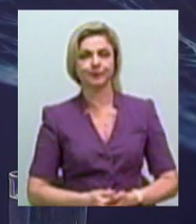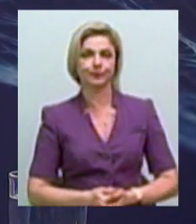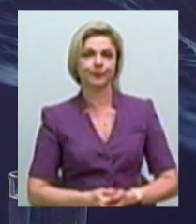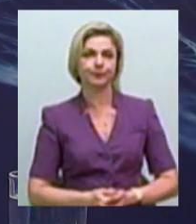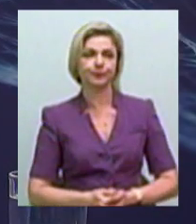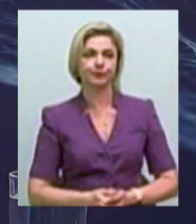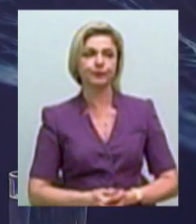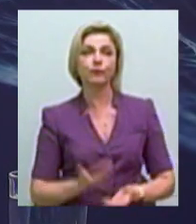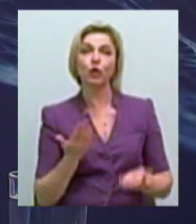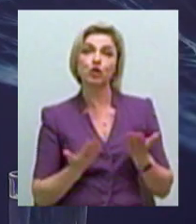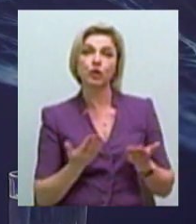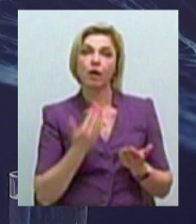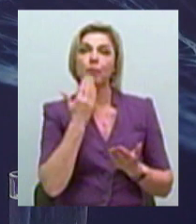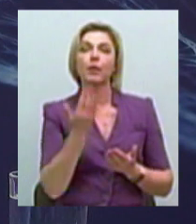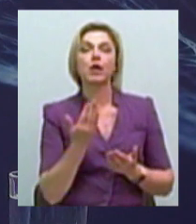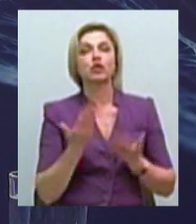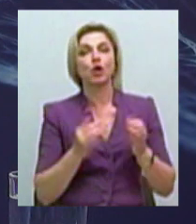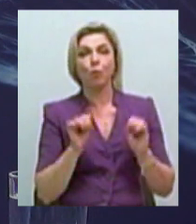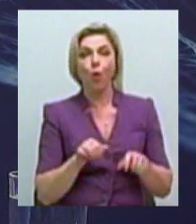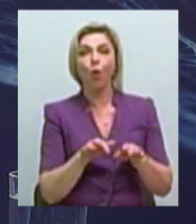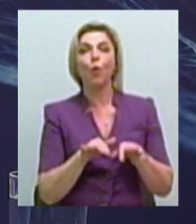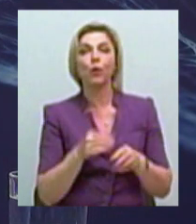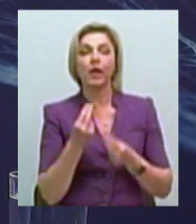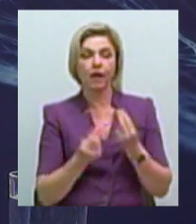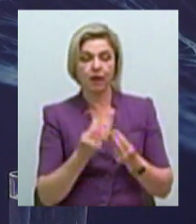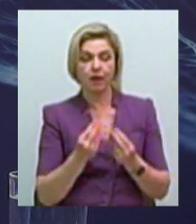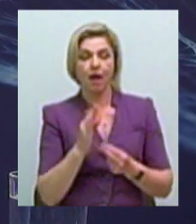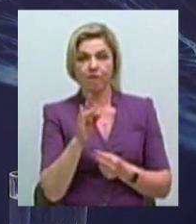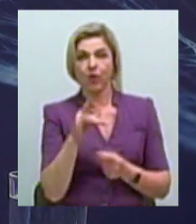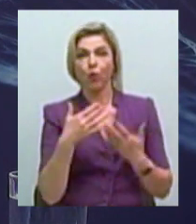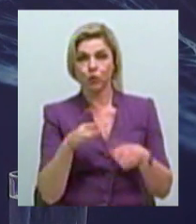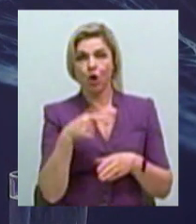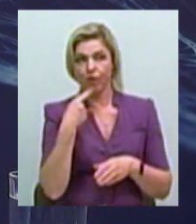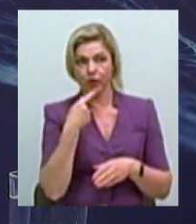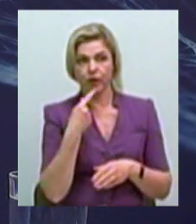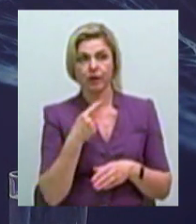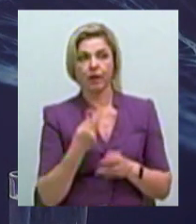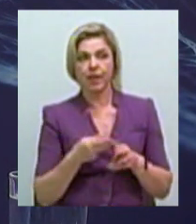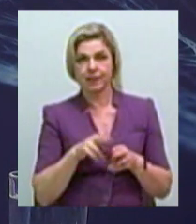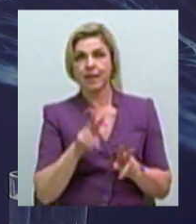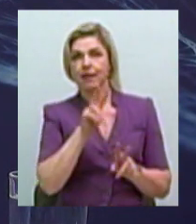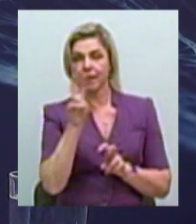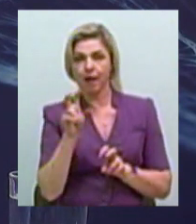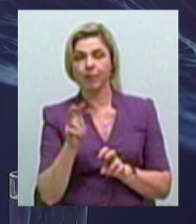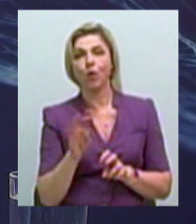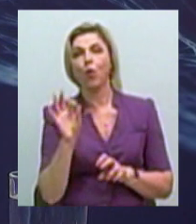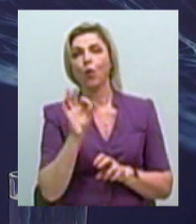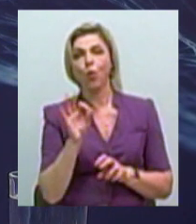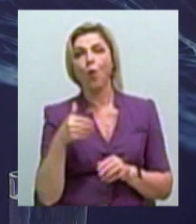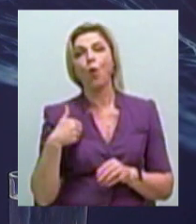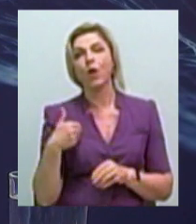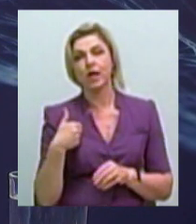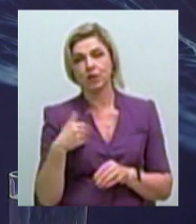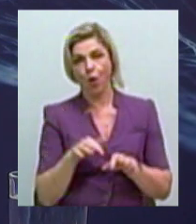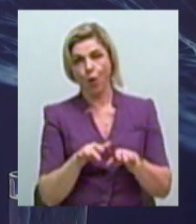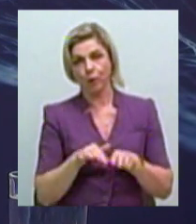будь ласка, чи можуть комп'ютерні ігри, ви вже торкнулись цієї теми, про користь